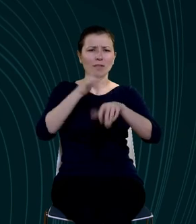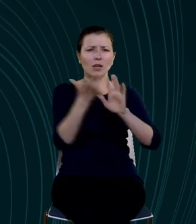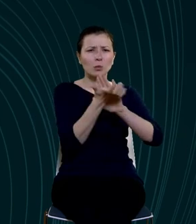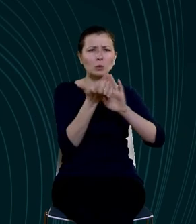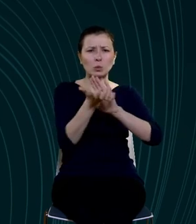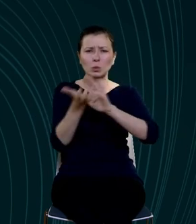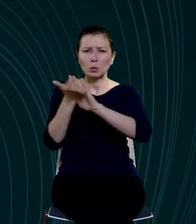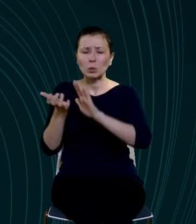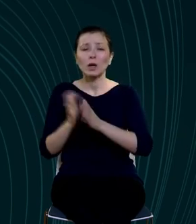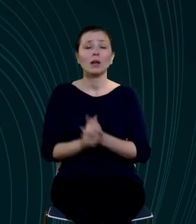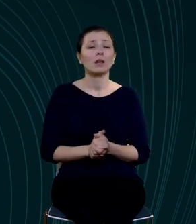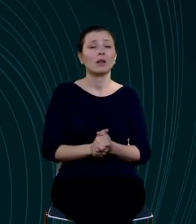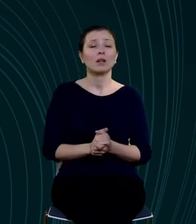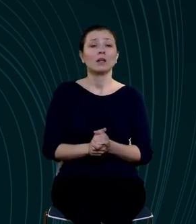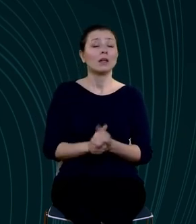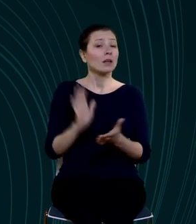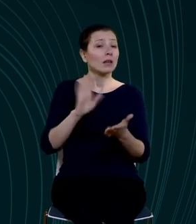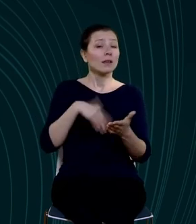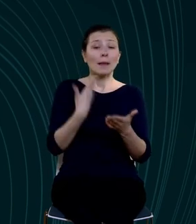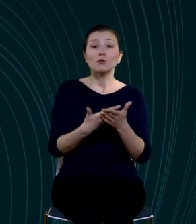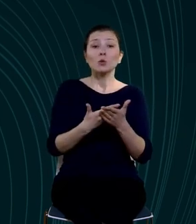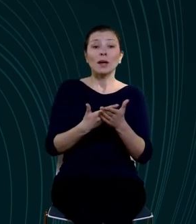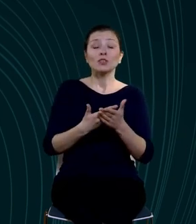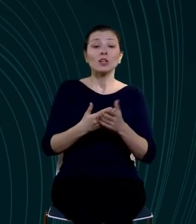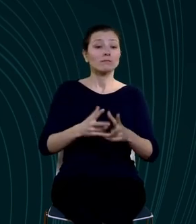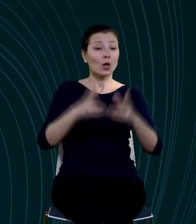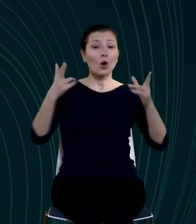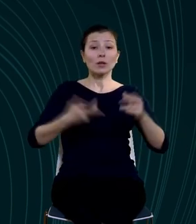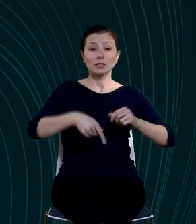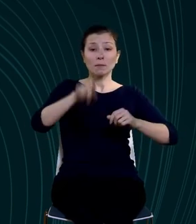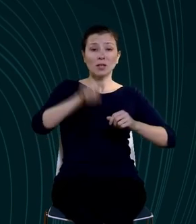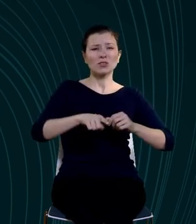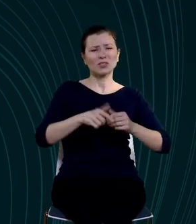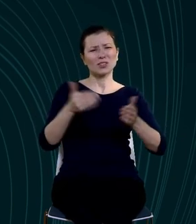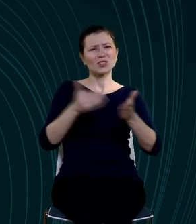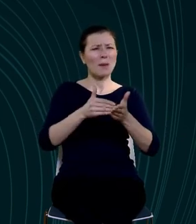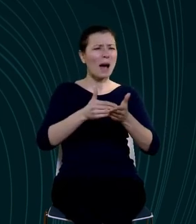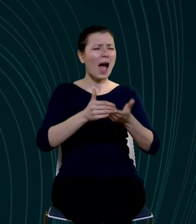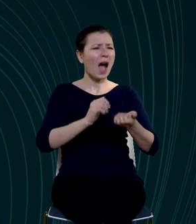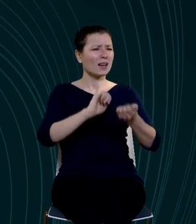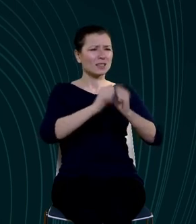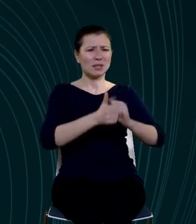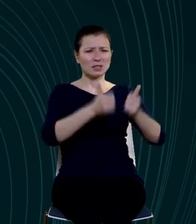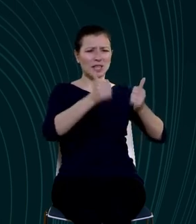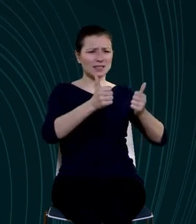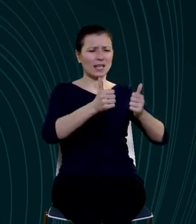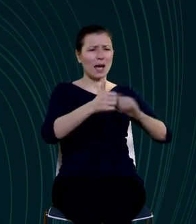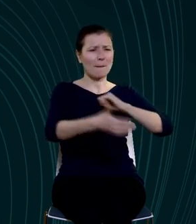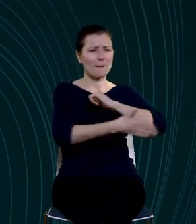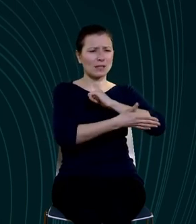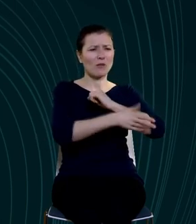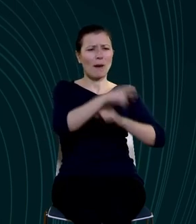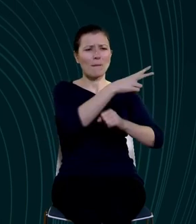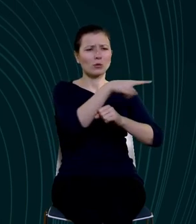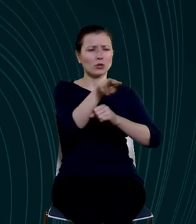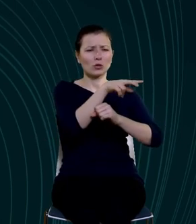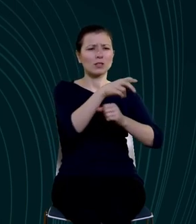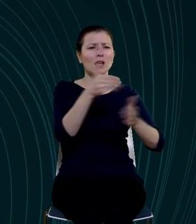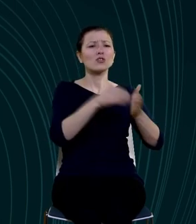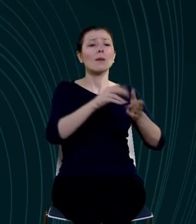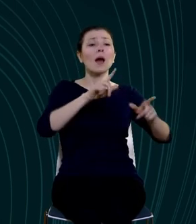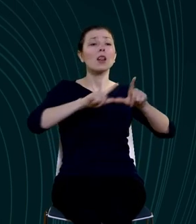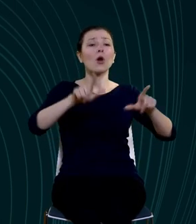tyle, że na przykład w cyklu miesięcznym należałoby zmieniać lokalizację takich stacji monitorujących.